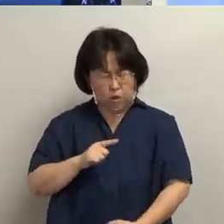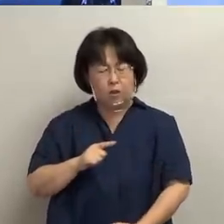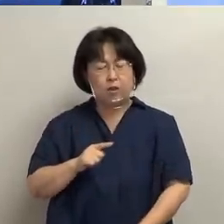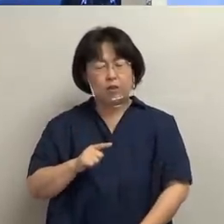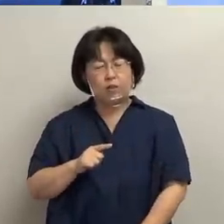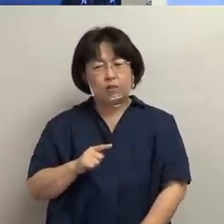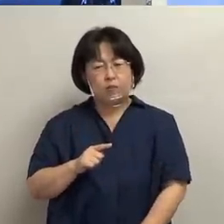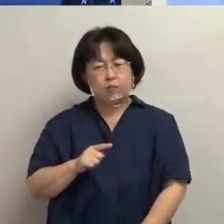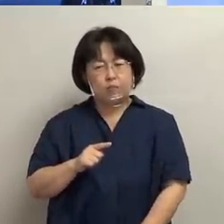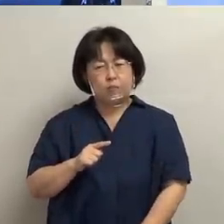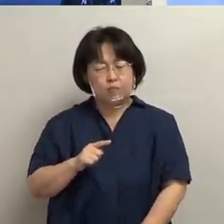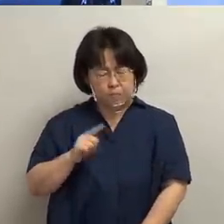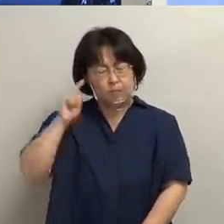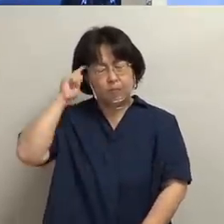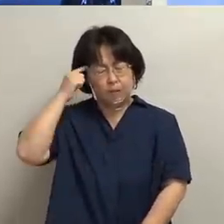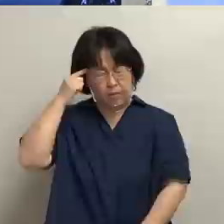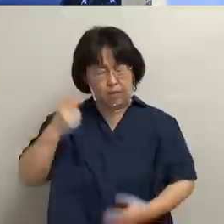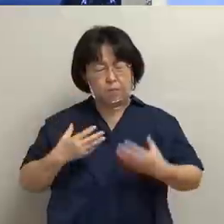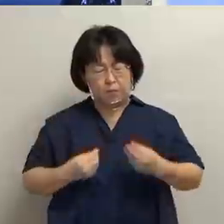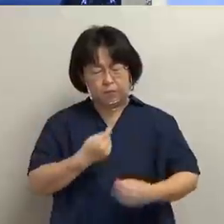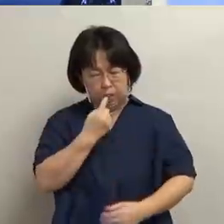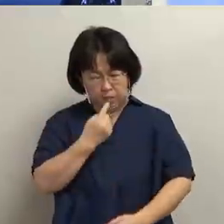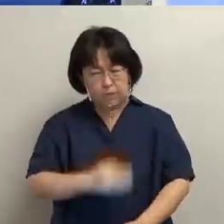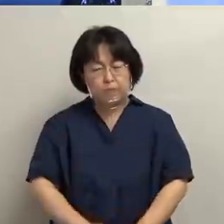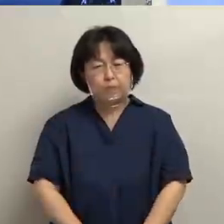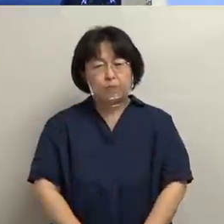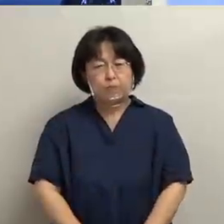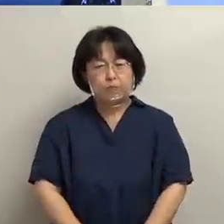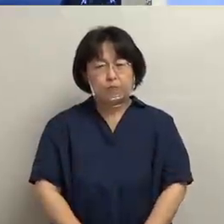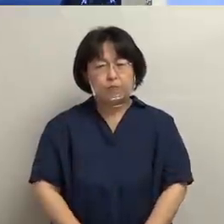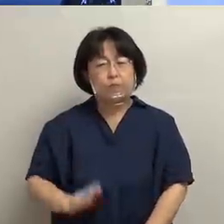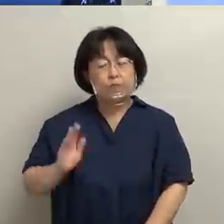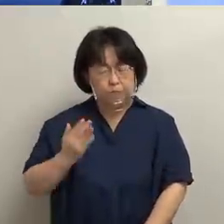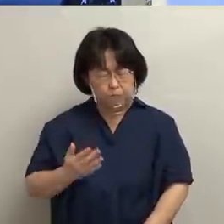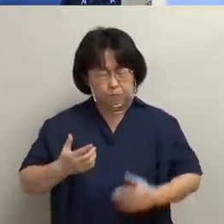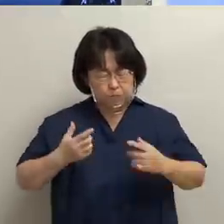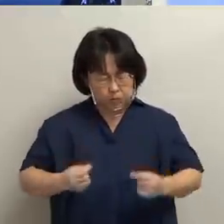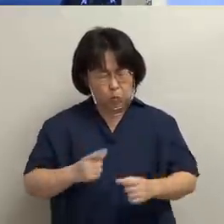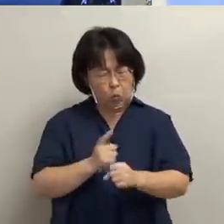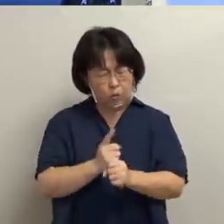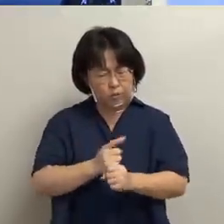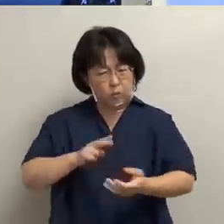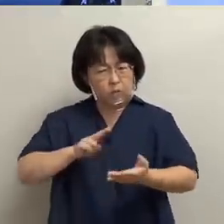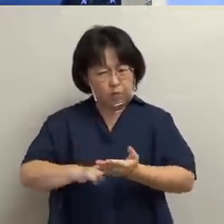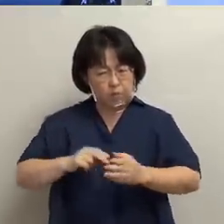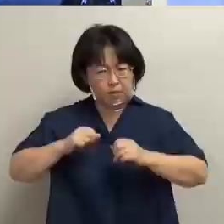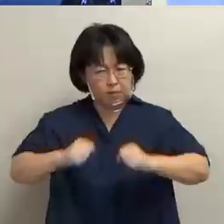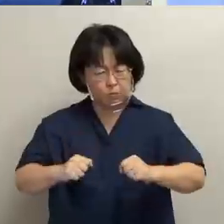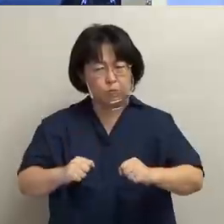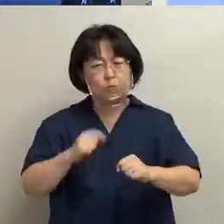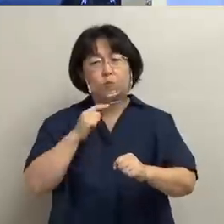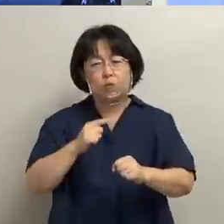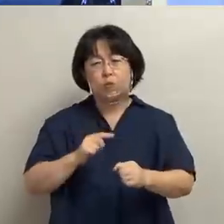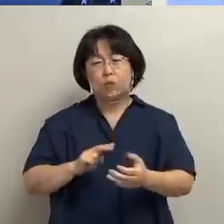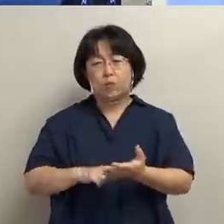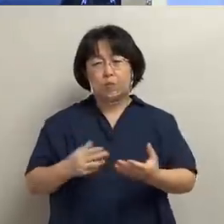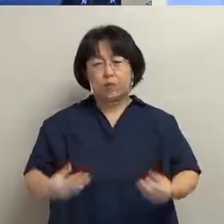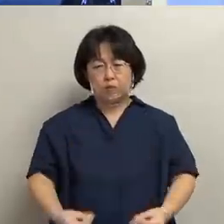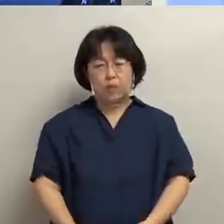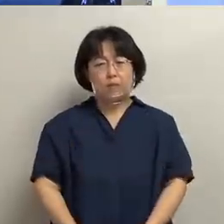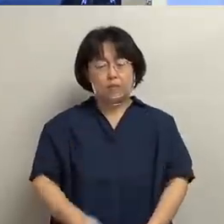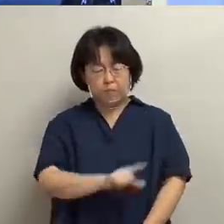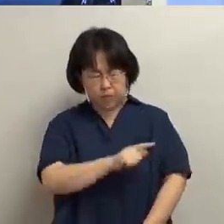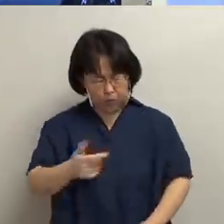あの考えましたがここはしっかり我々として方針を決めてやらなければいけないということでもう一回言いますがいろんな